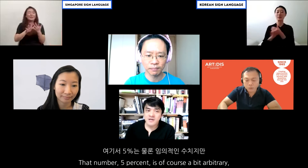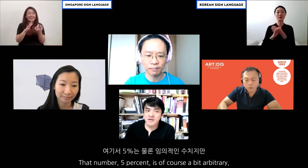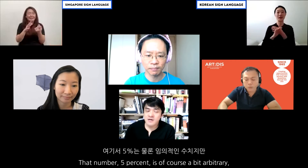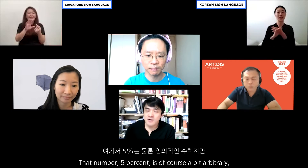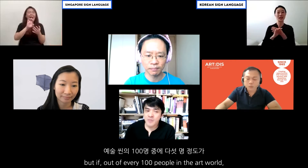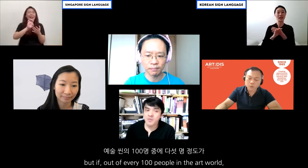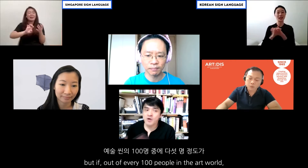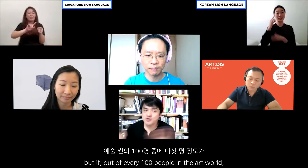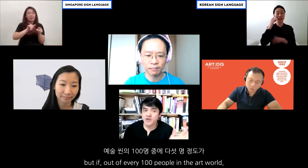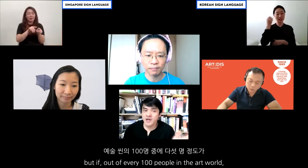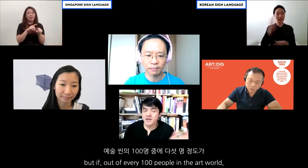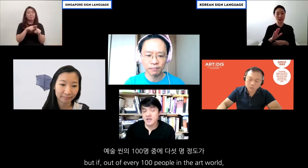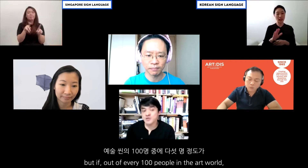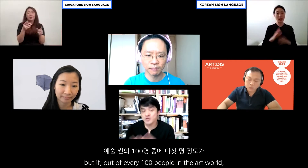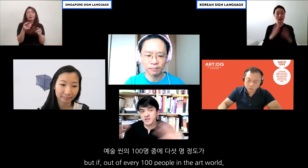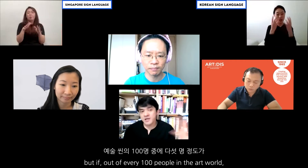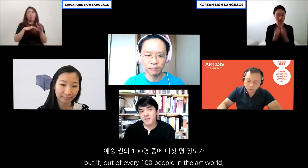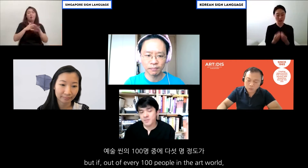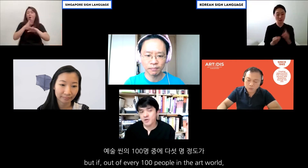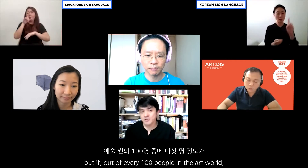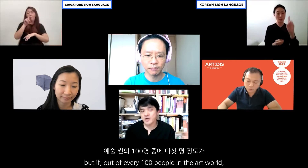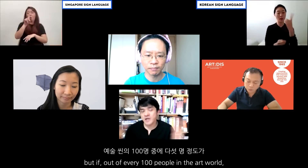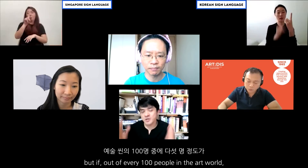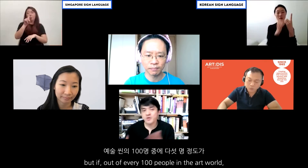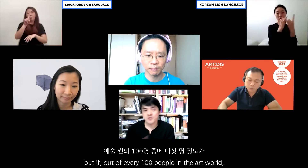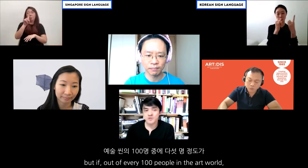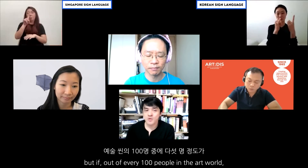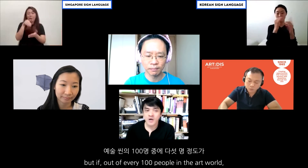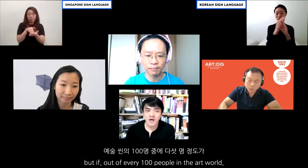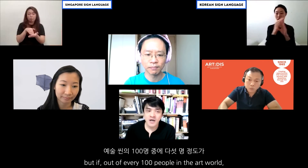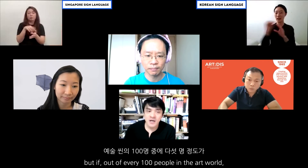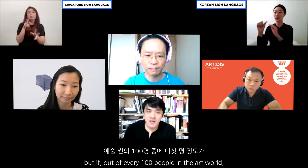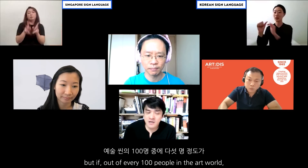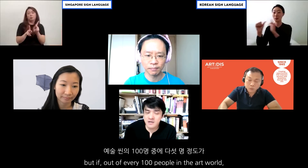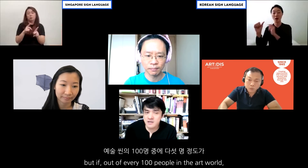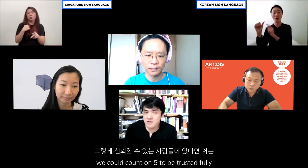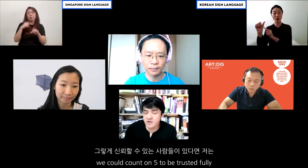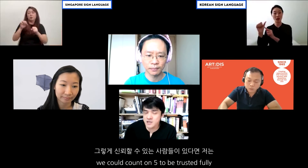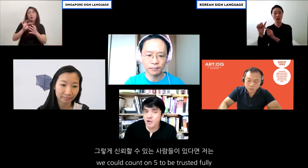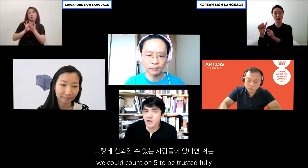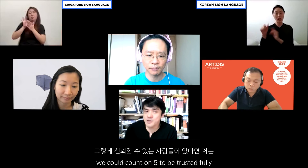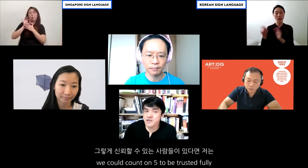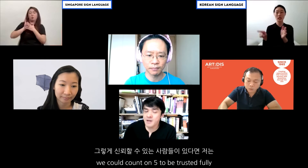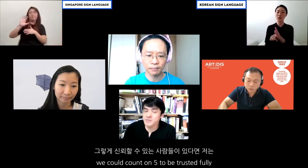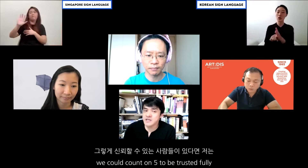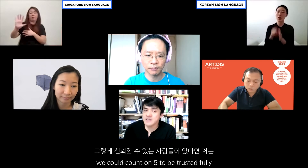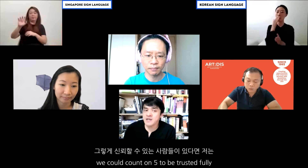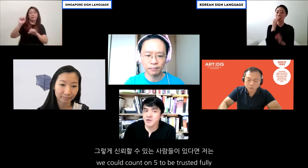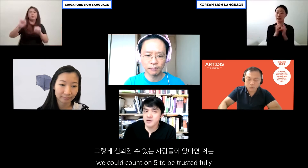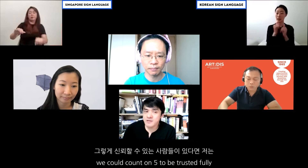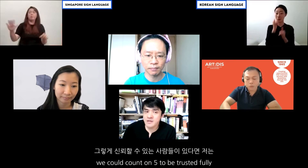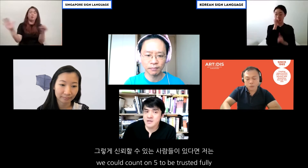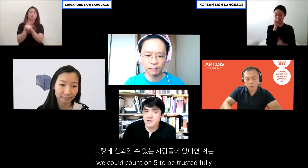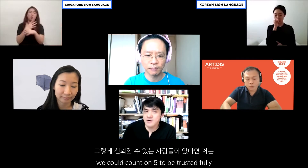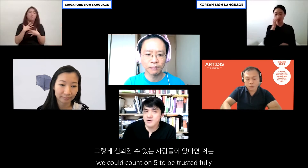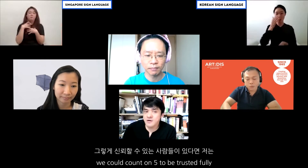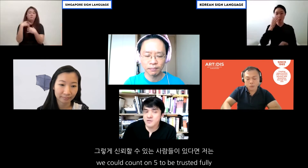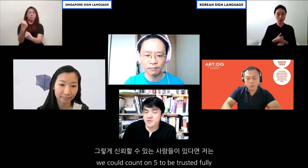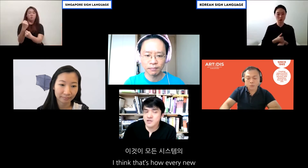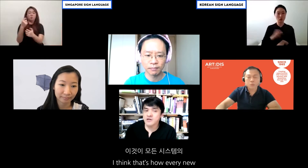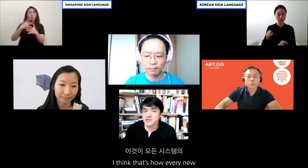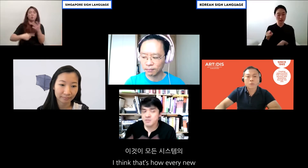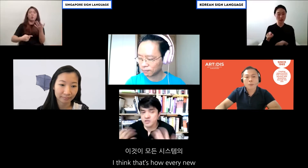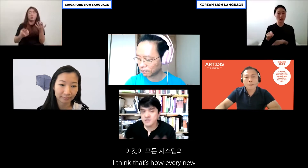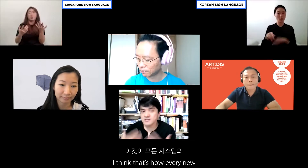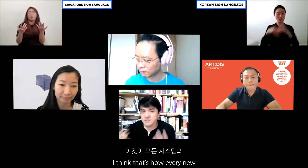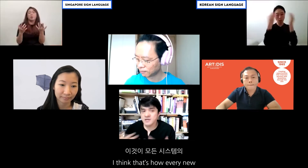수치지만 100명 중에 예술 씬의 100명 중에 5명 정도가 그렇게 신뢰할 수 있는 사람들이 있다면